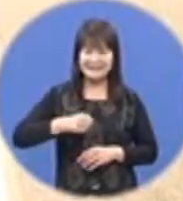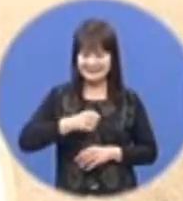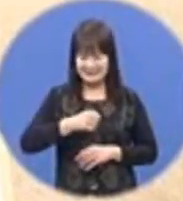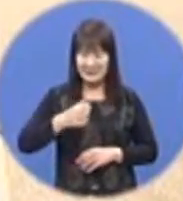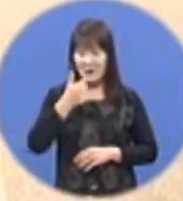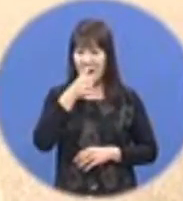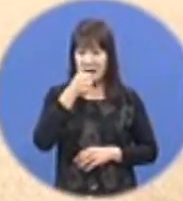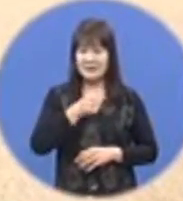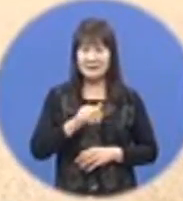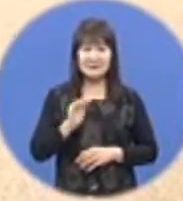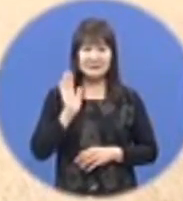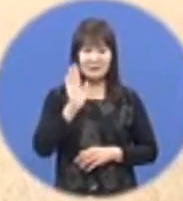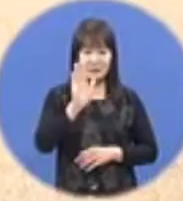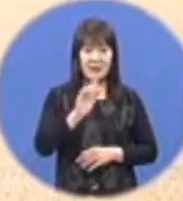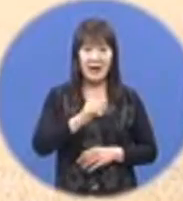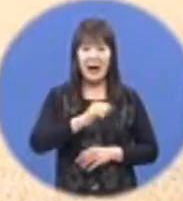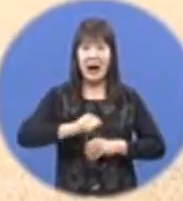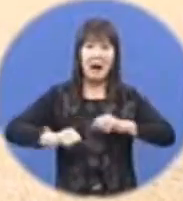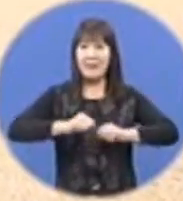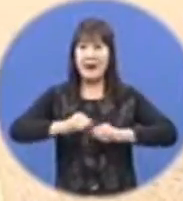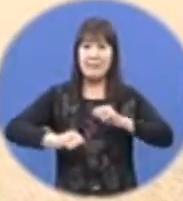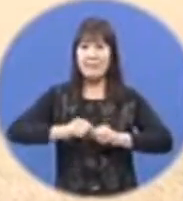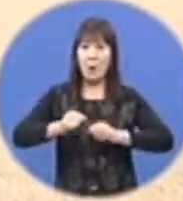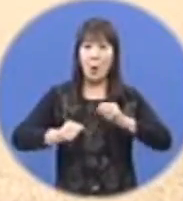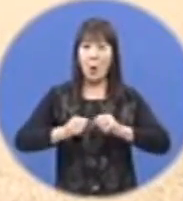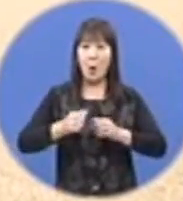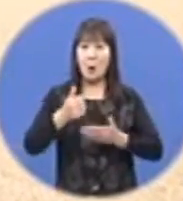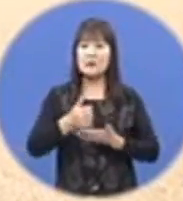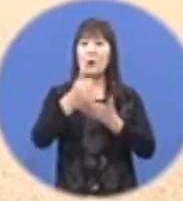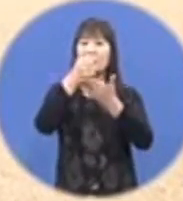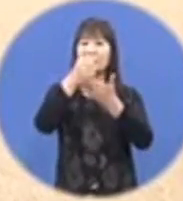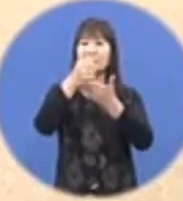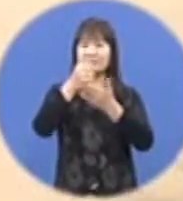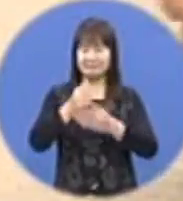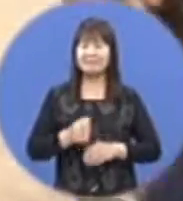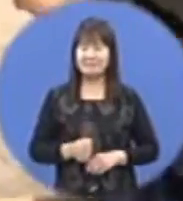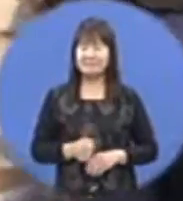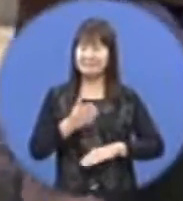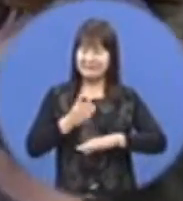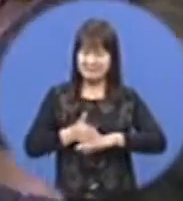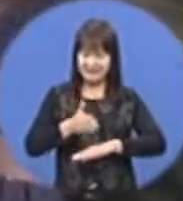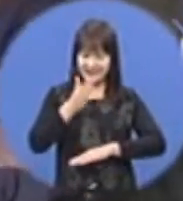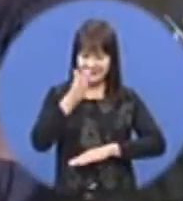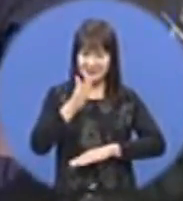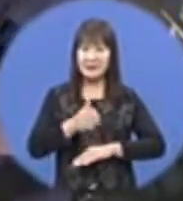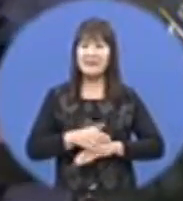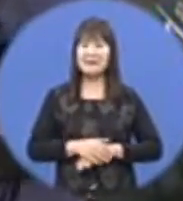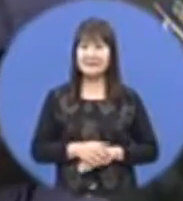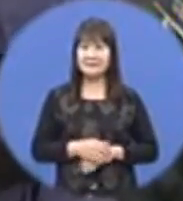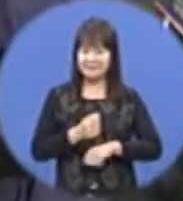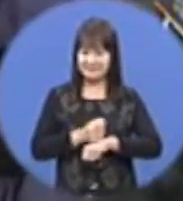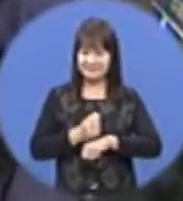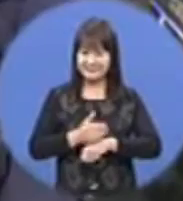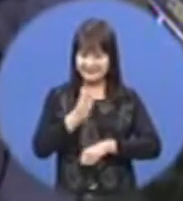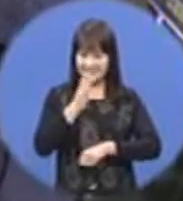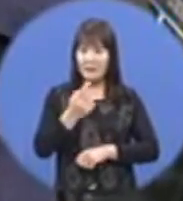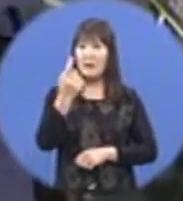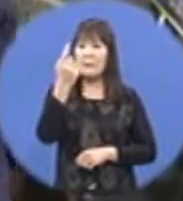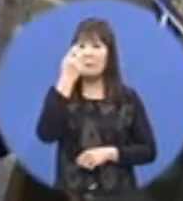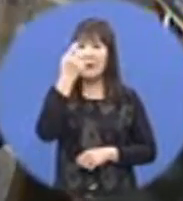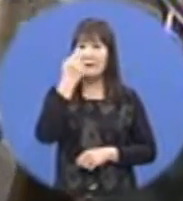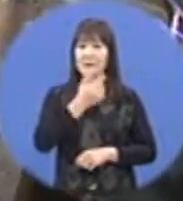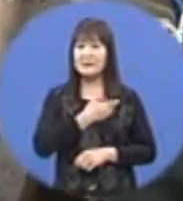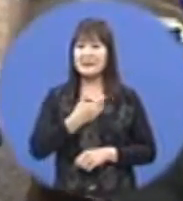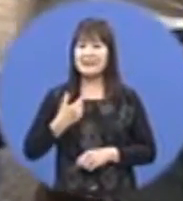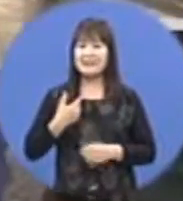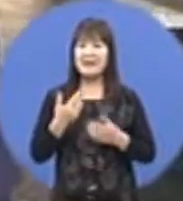ています、後々暴れん坊将軍にまでなりました。ありがとうございました。 ありがとうございます。 お疲れさんでした。 勉強になりました、はい。